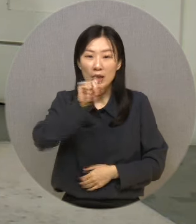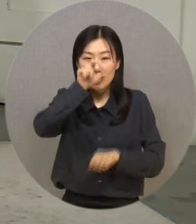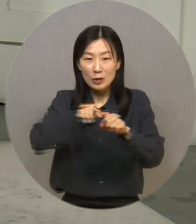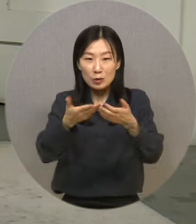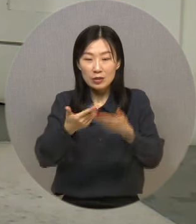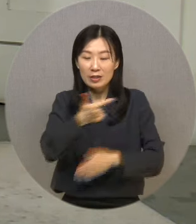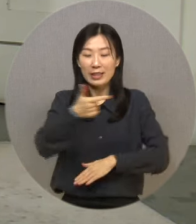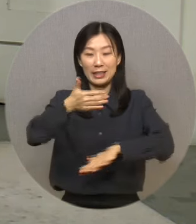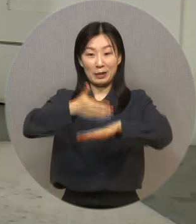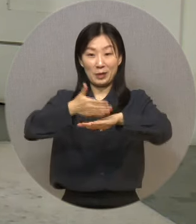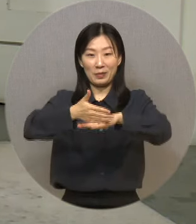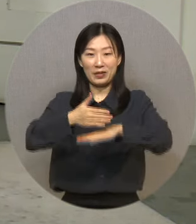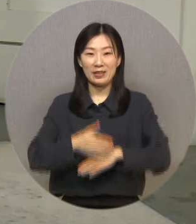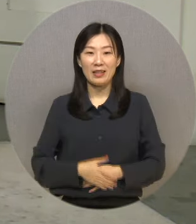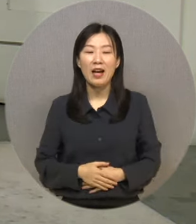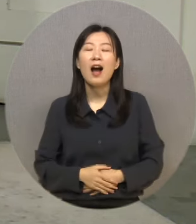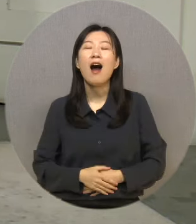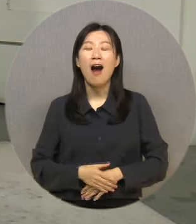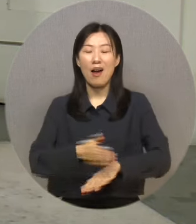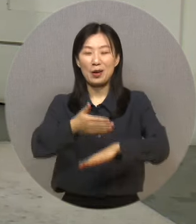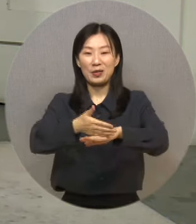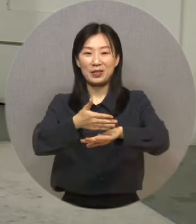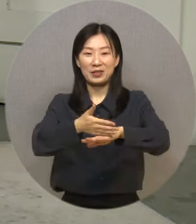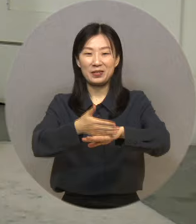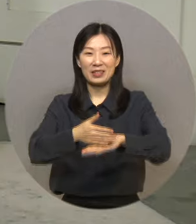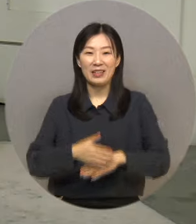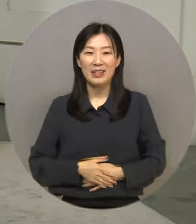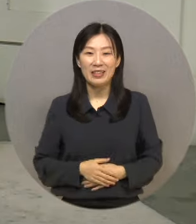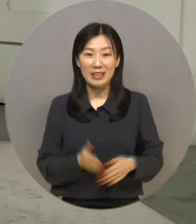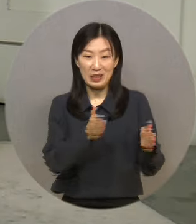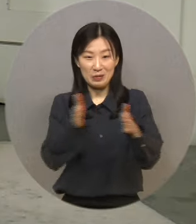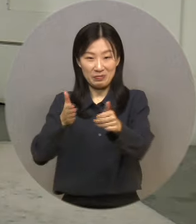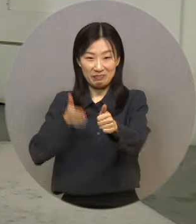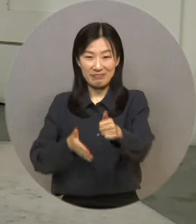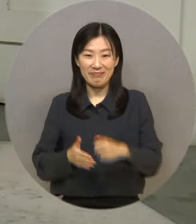감사합니다. 예. 아유, 네, 열심히 해주시기 바랍니다. 예, 예.